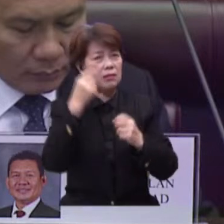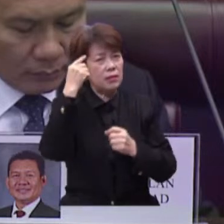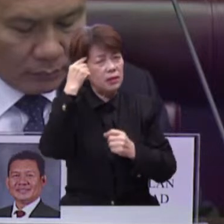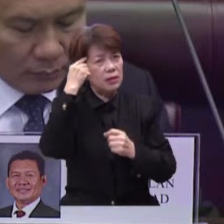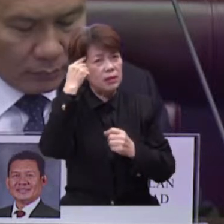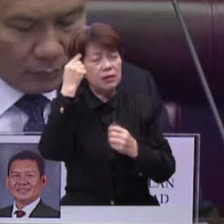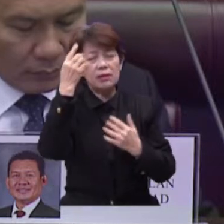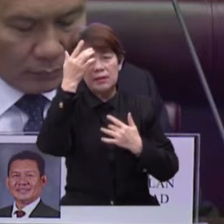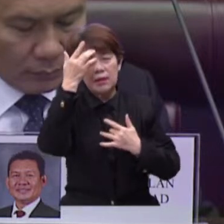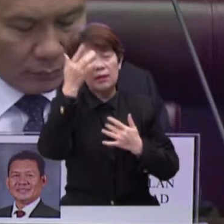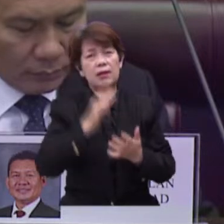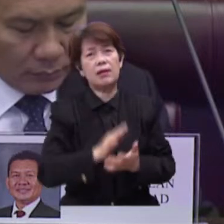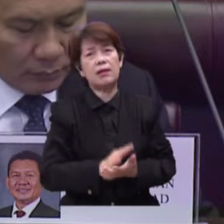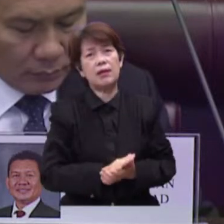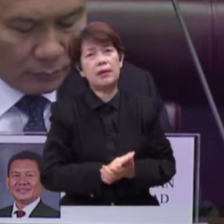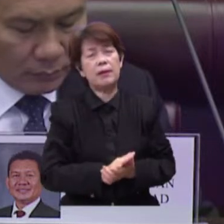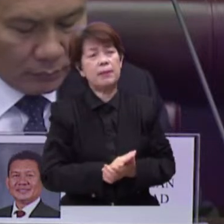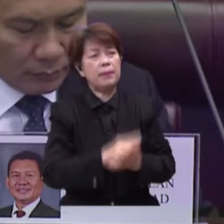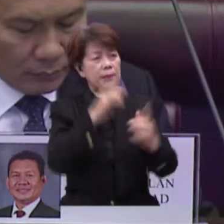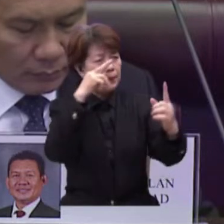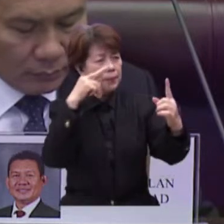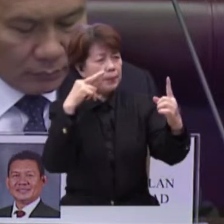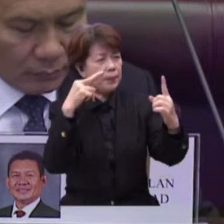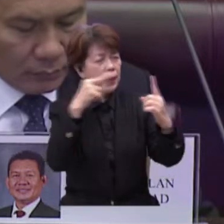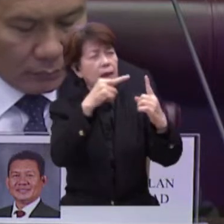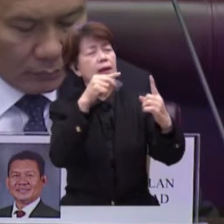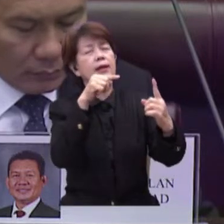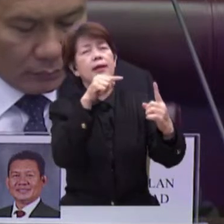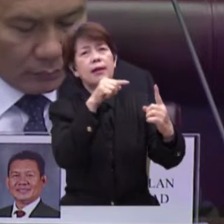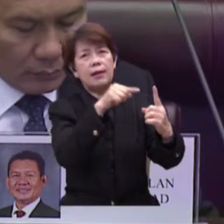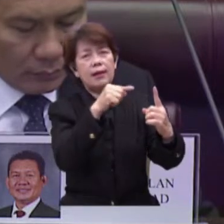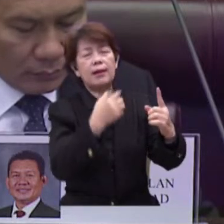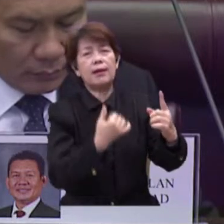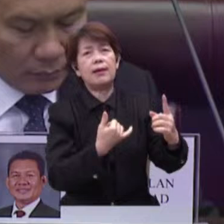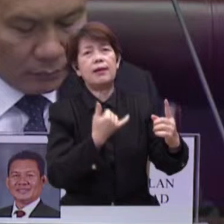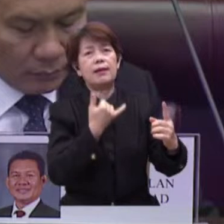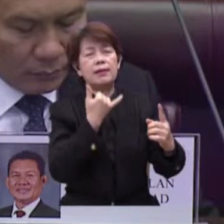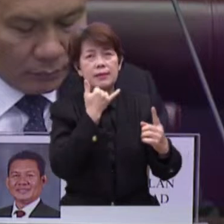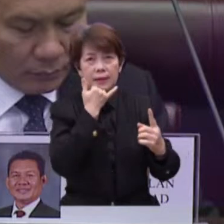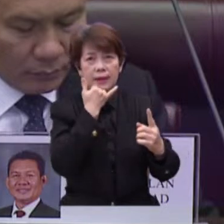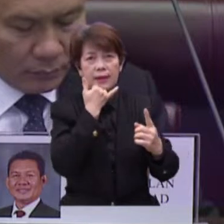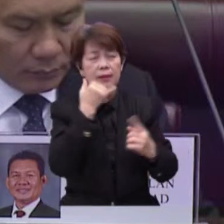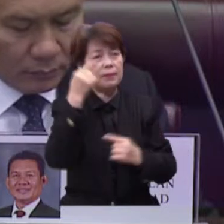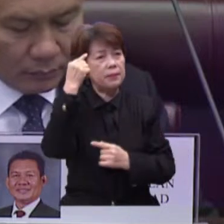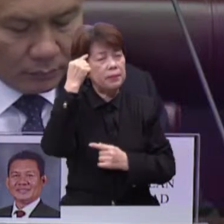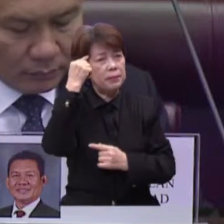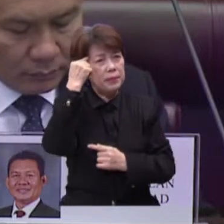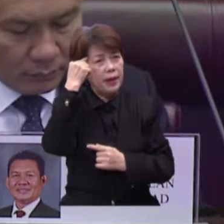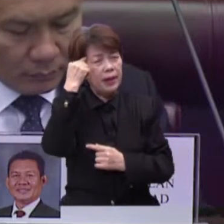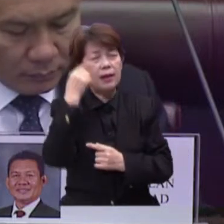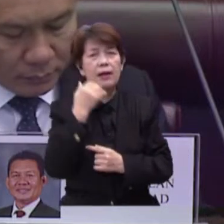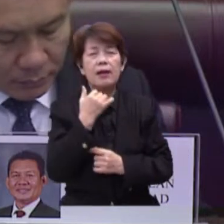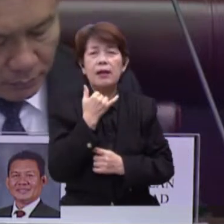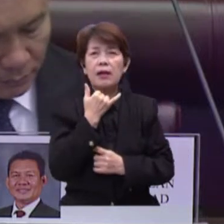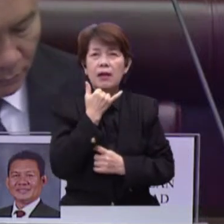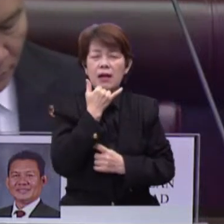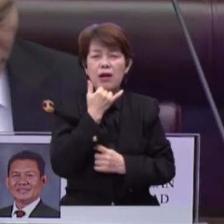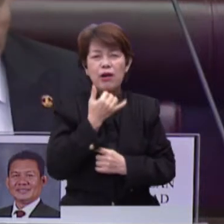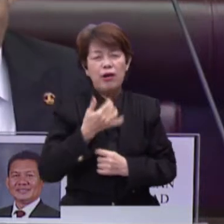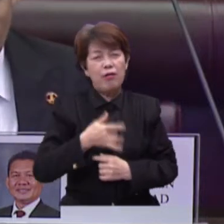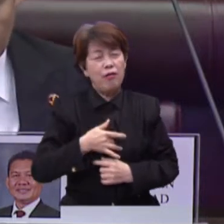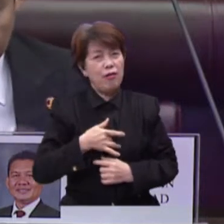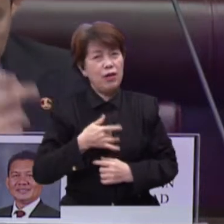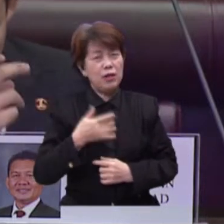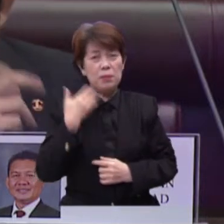disebabkan persepsi negatif ini ramai individu yang ada masalah kesehatan mental rasa malu untuk mendapatkan